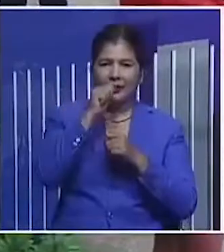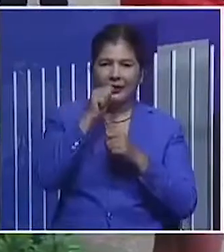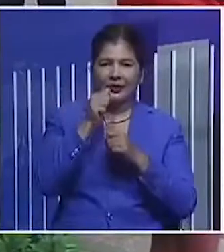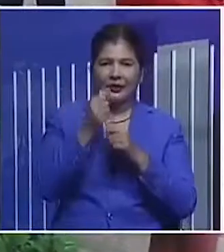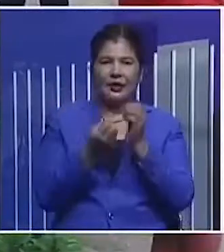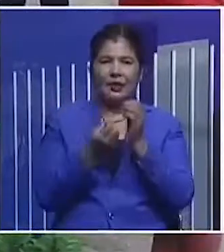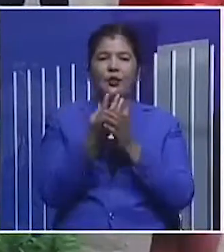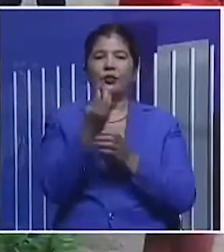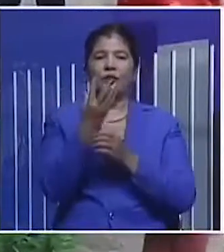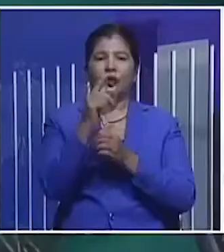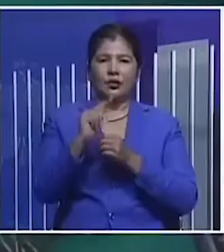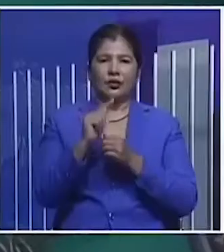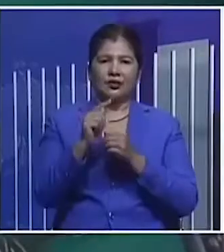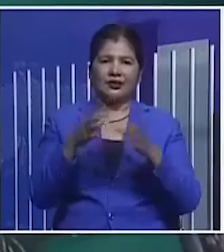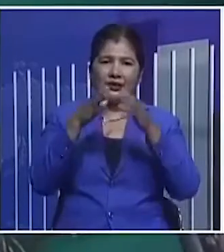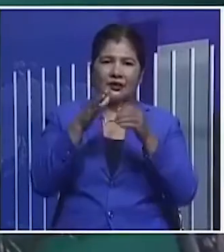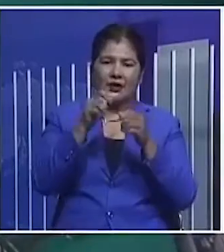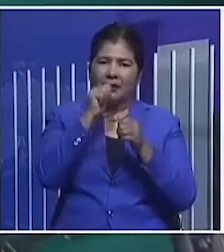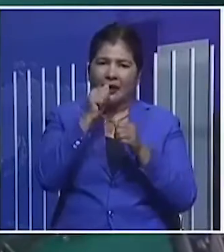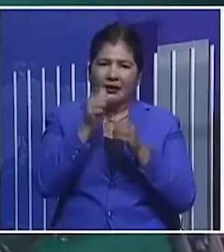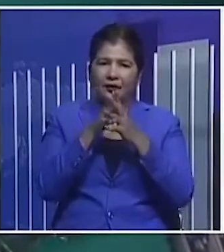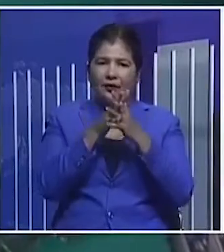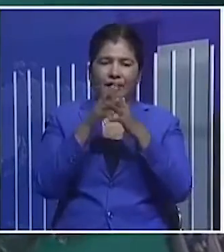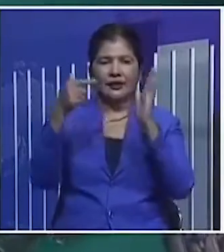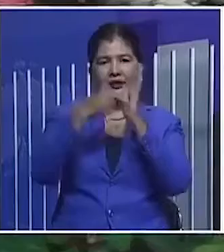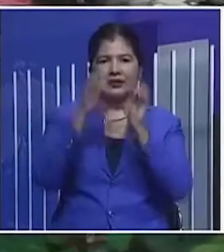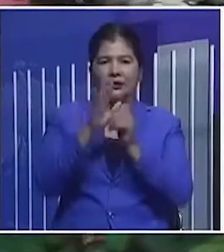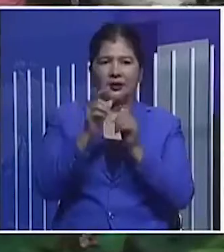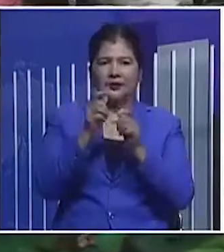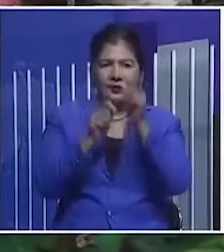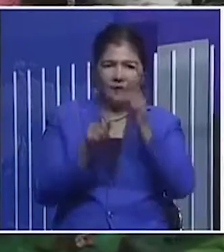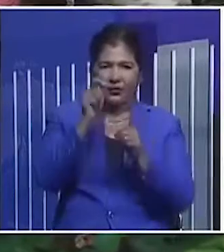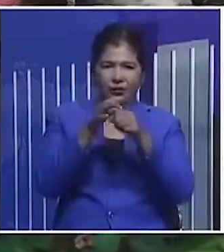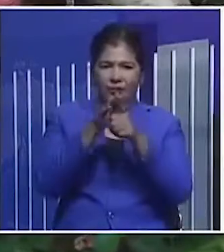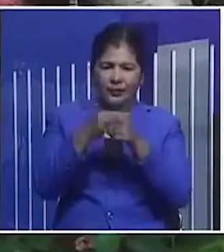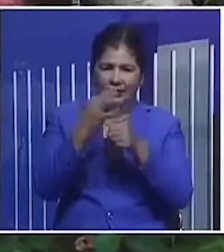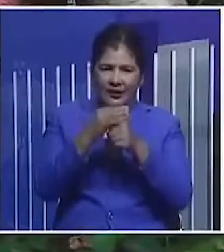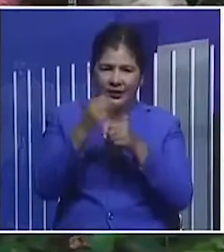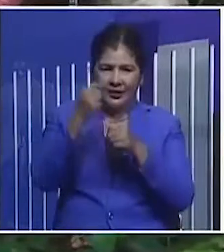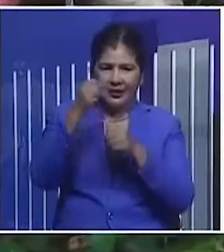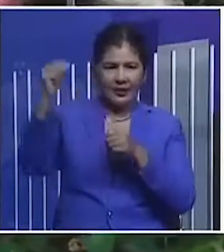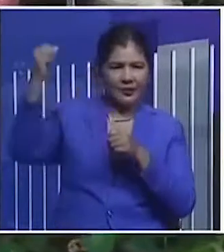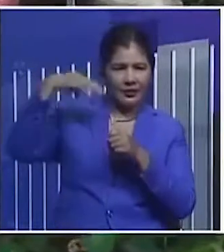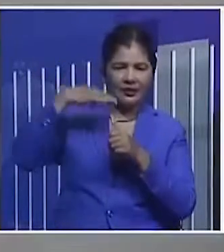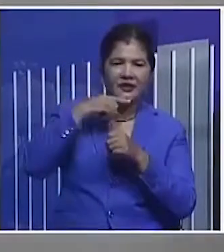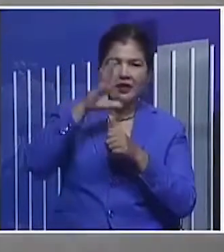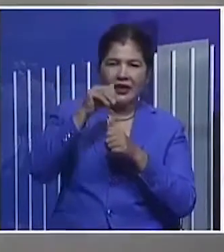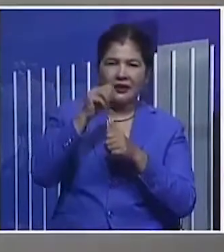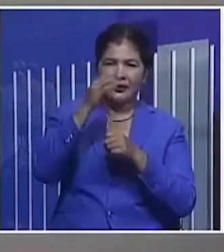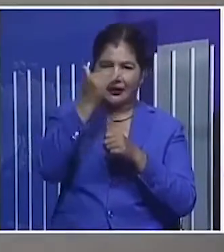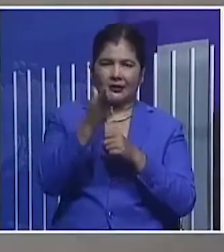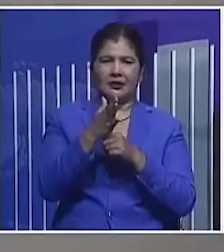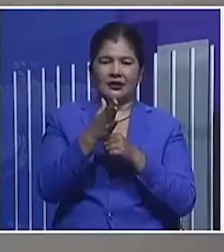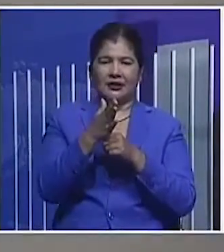खानेपानी टंकीहरूमा पानी नजानेको भीड़ देखिन्छ। दूध व्यवसायीहरूले विद्युत नआएकै कारण दूधजन्य परिकार सड्दा